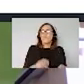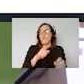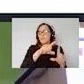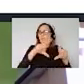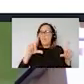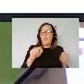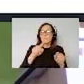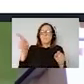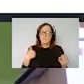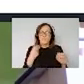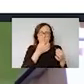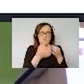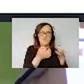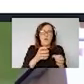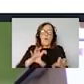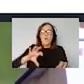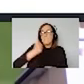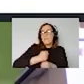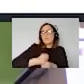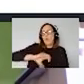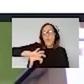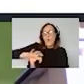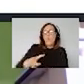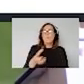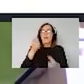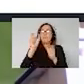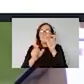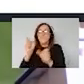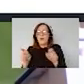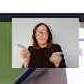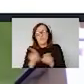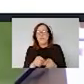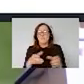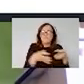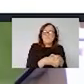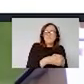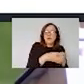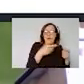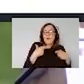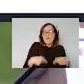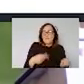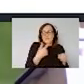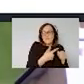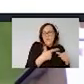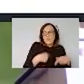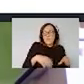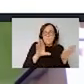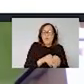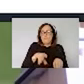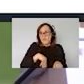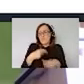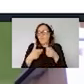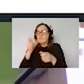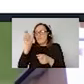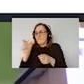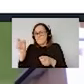a ktoś też o to pytał. Praca w grupach lub indywidualna, bo mogą Państwo dać w mniejszej grupie 20 tablic, mogą Państwo robić indywidualnie i w tym ostatnim